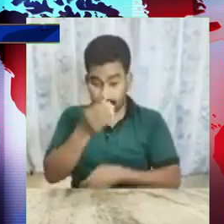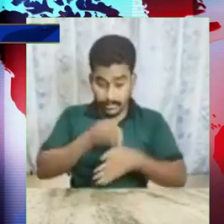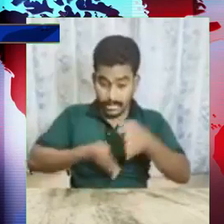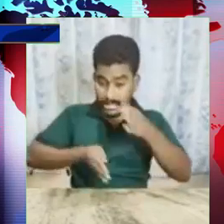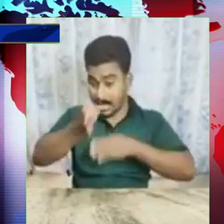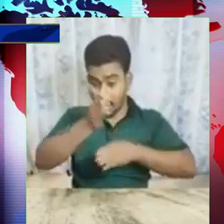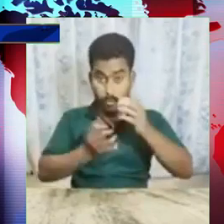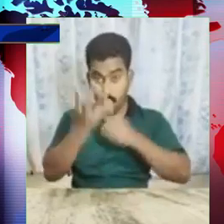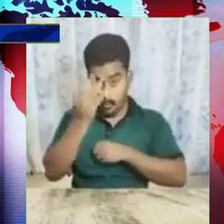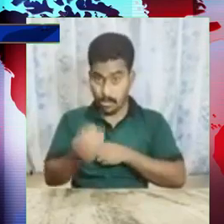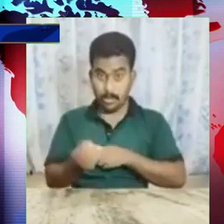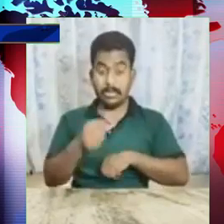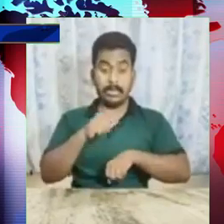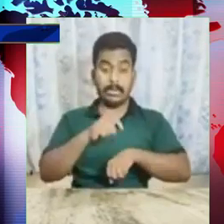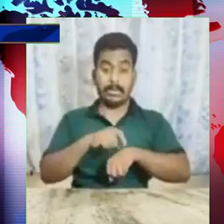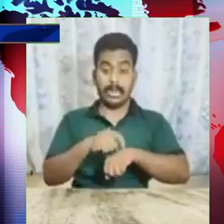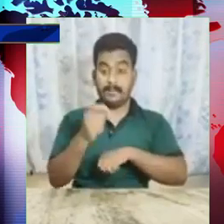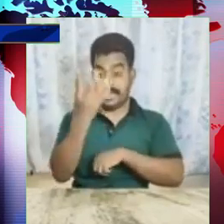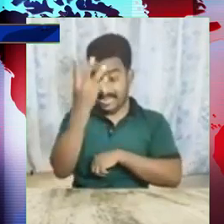സർക്കാർ ജീവനക്കാർ,